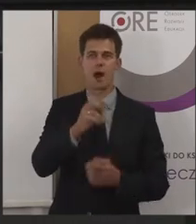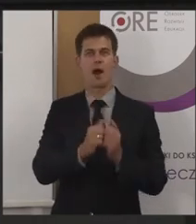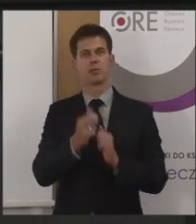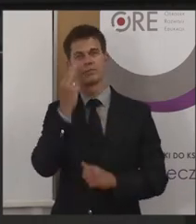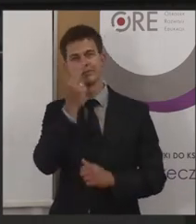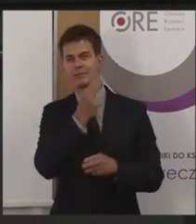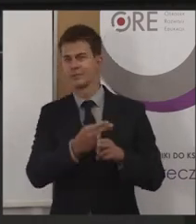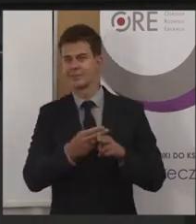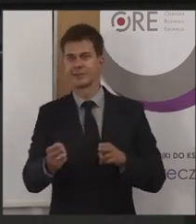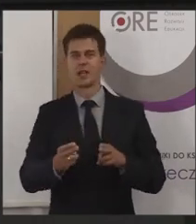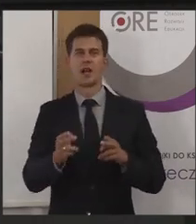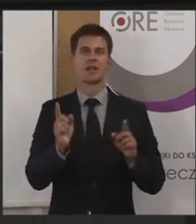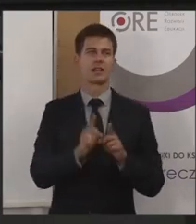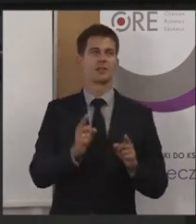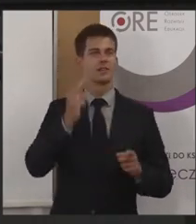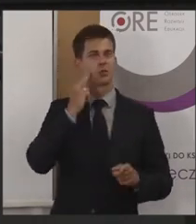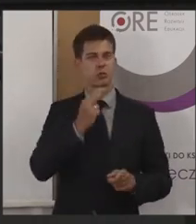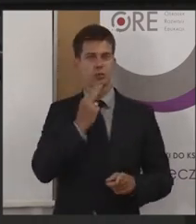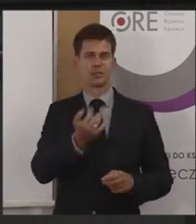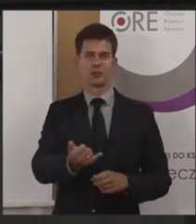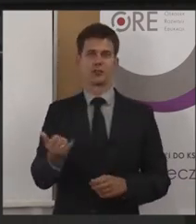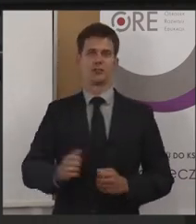edukacyjnymi, o dzieciach niesłyszących, o dzieciach,